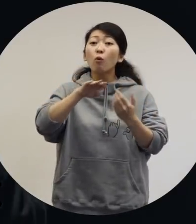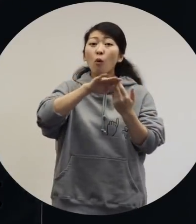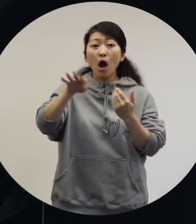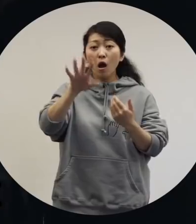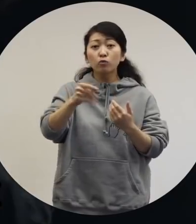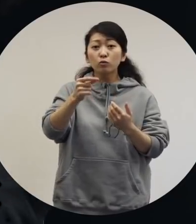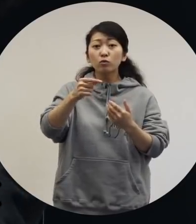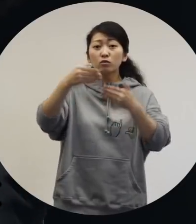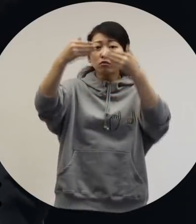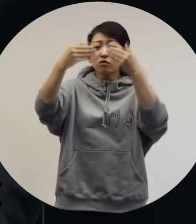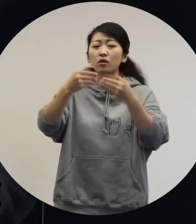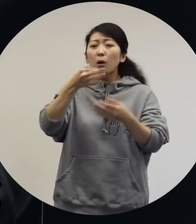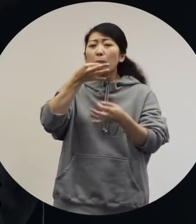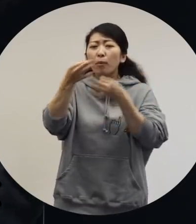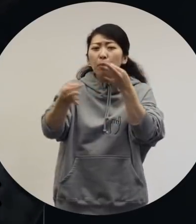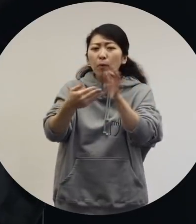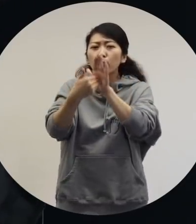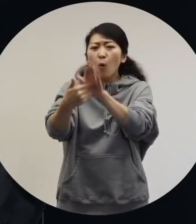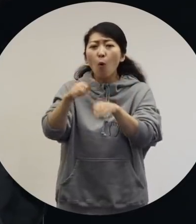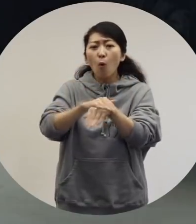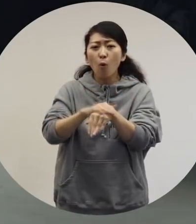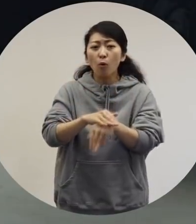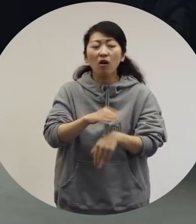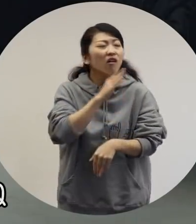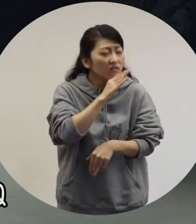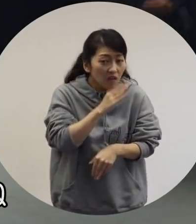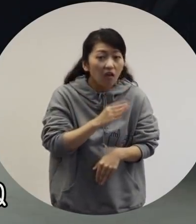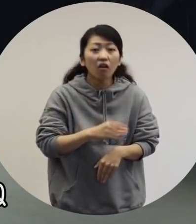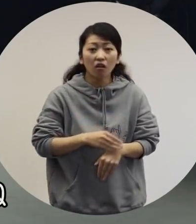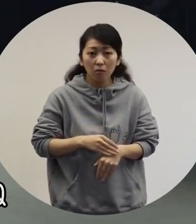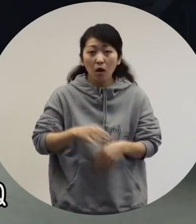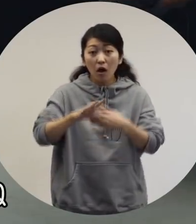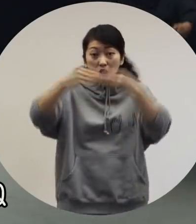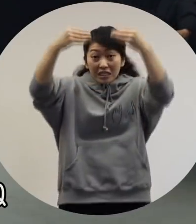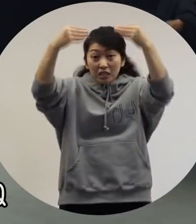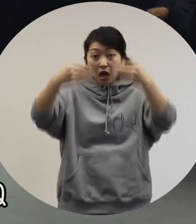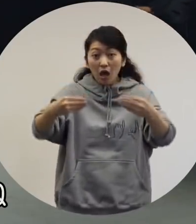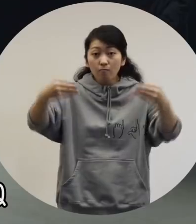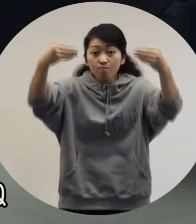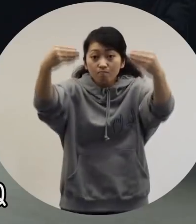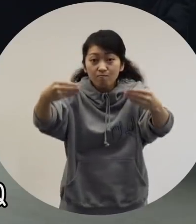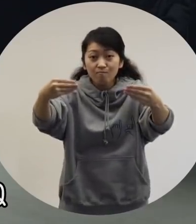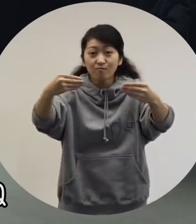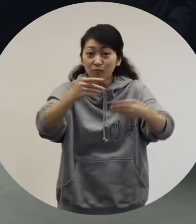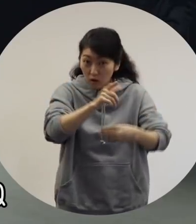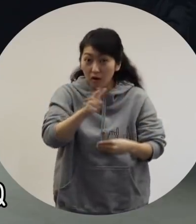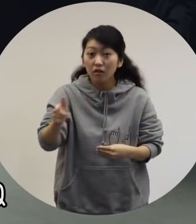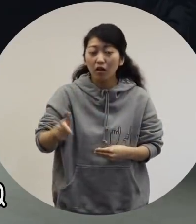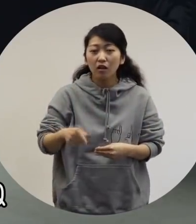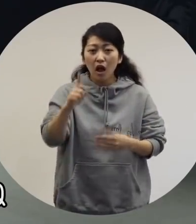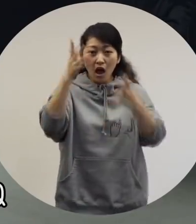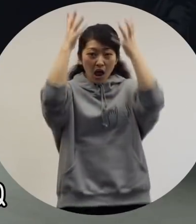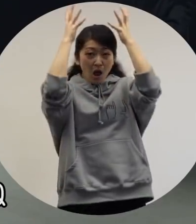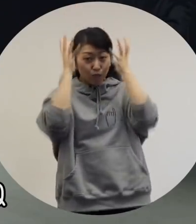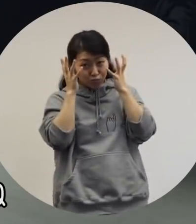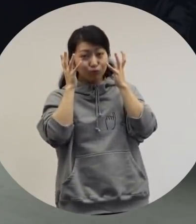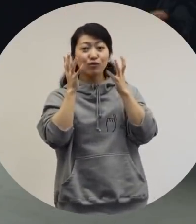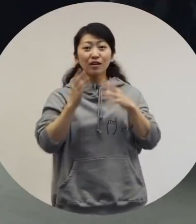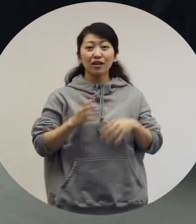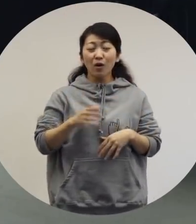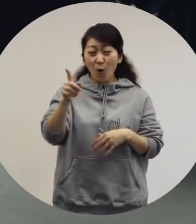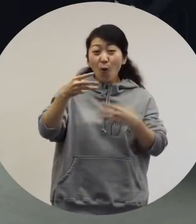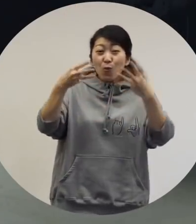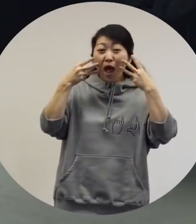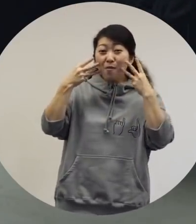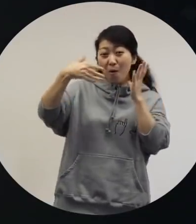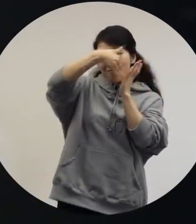性もあるじゃないですか、飛沫を防止する方法って。 確かにね、 うん、まあ、例えばコロナ板置いてみるとかね、 うんうんうん、なんかかぶるとかね、 かぶるとかね、あ